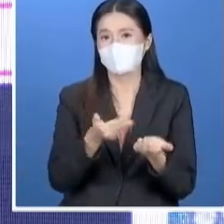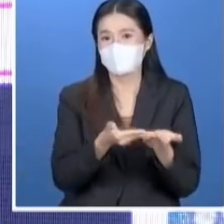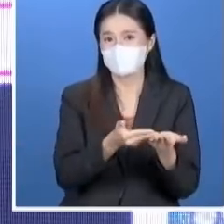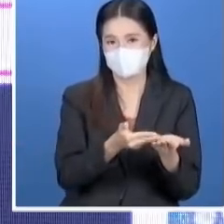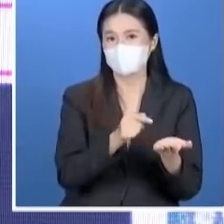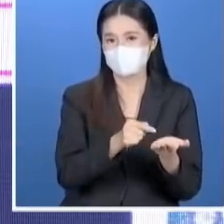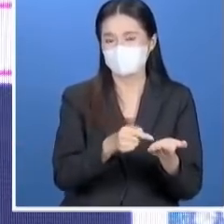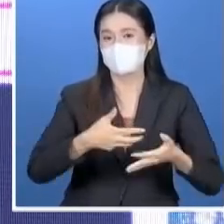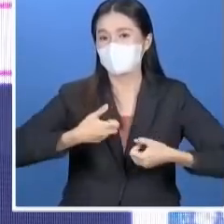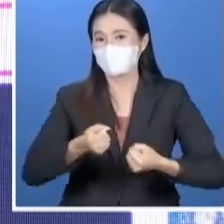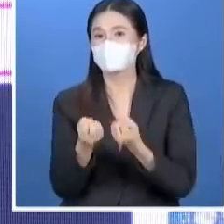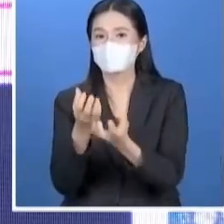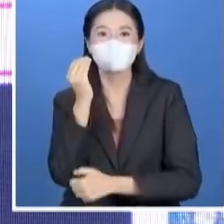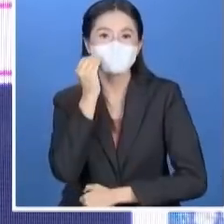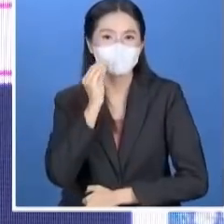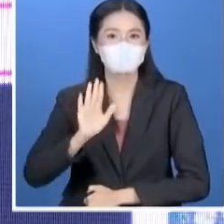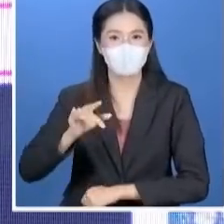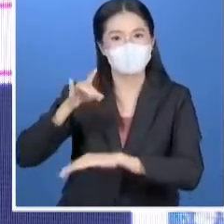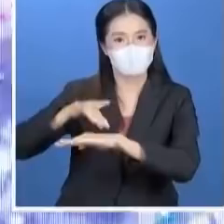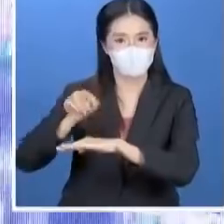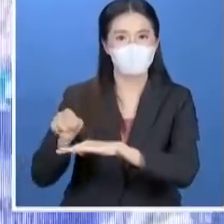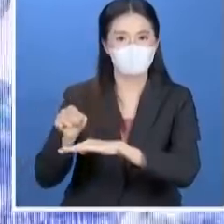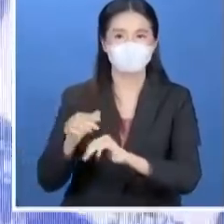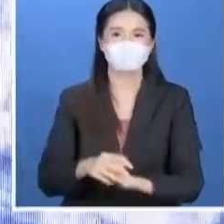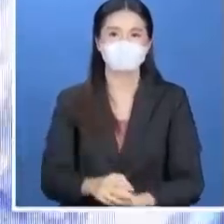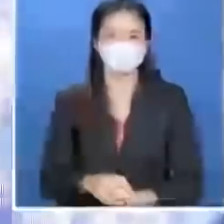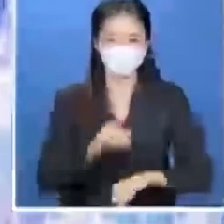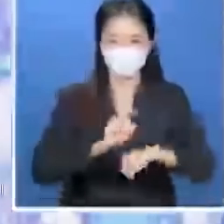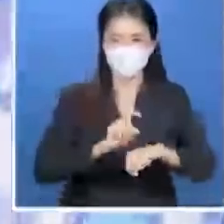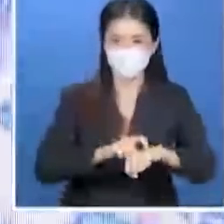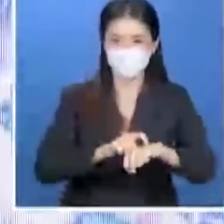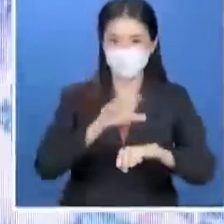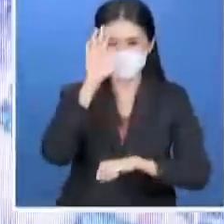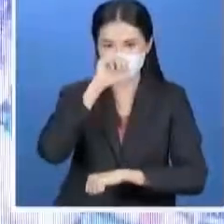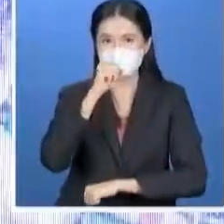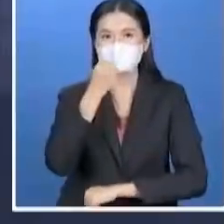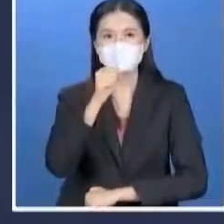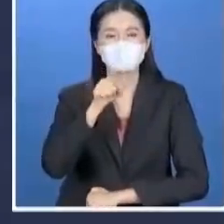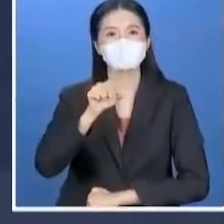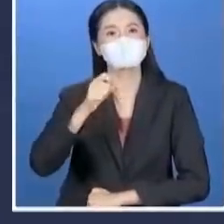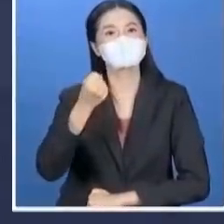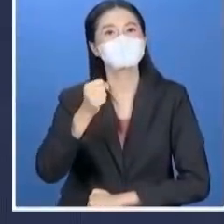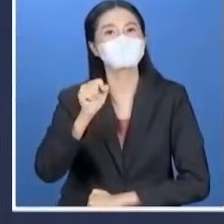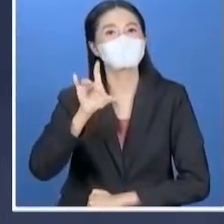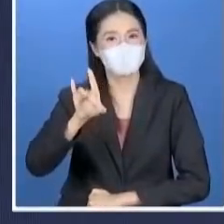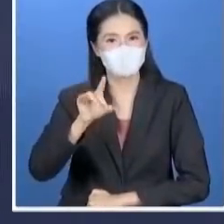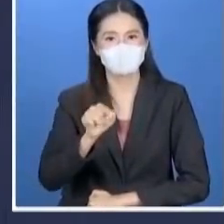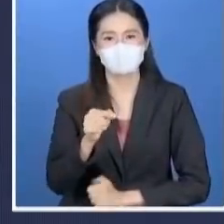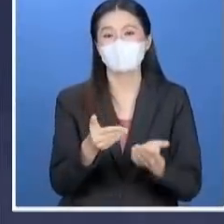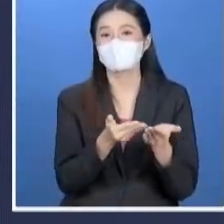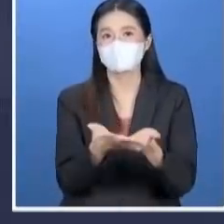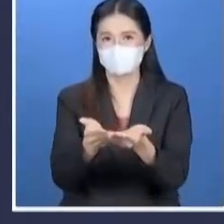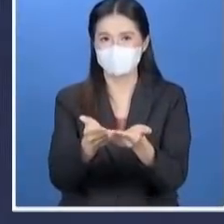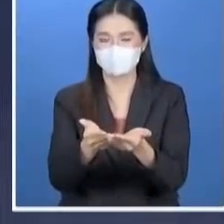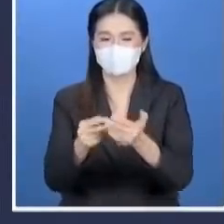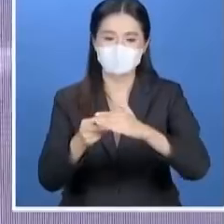ยพิกัดปลายทางคือไปส่งที่บ้านคุณแตงโมจากนั้นเวลา 22:18 เรือได้ผ่านกล้องวงจรปิดของ